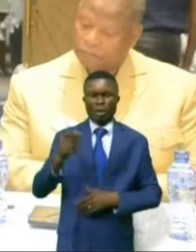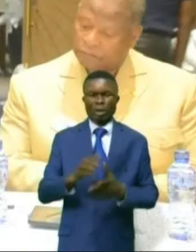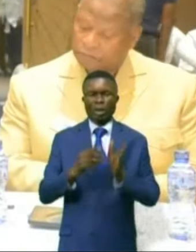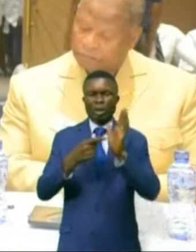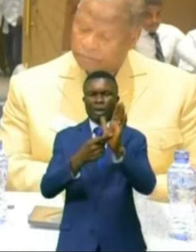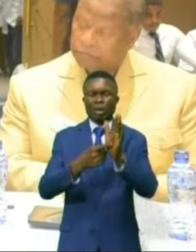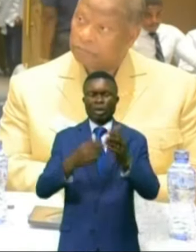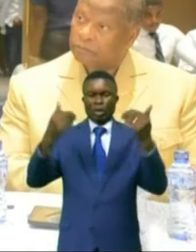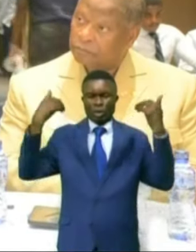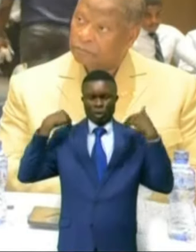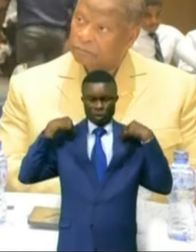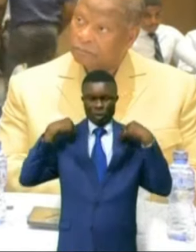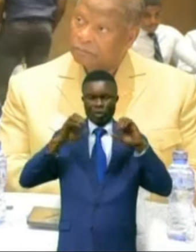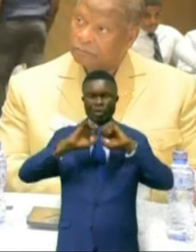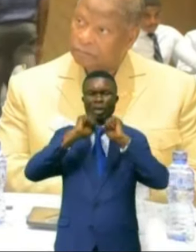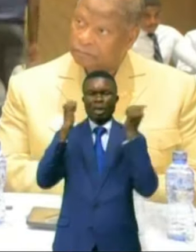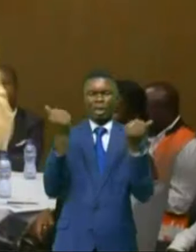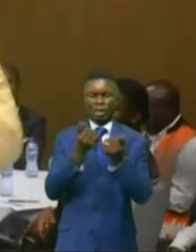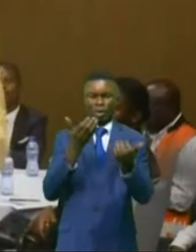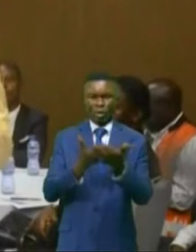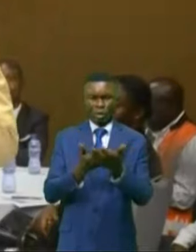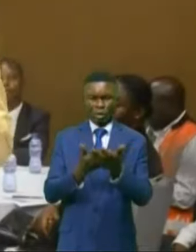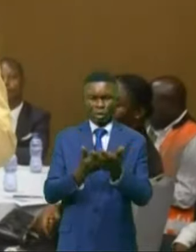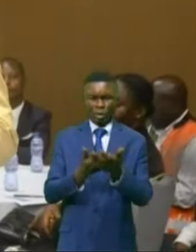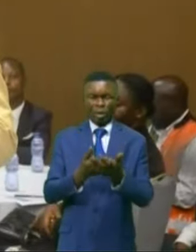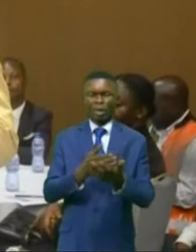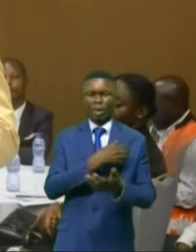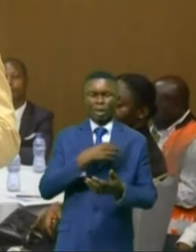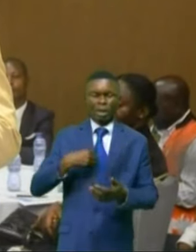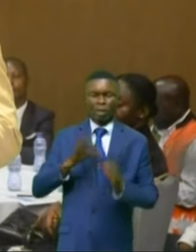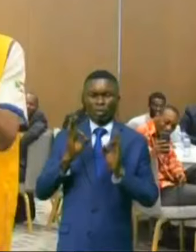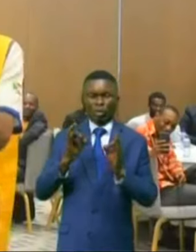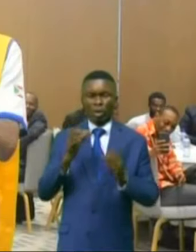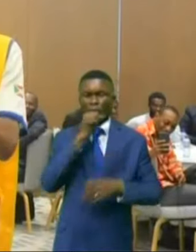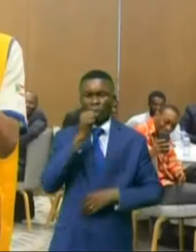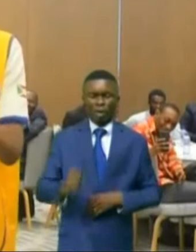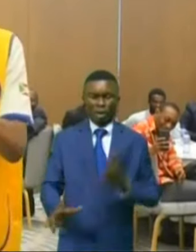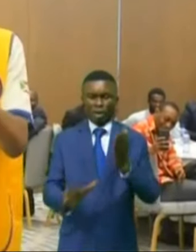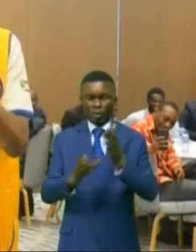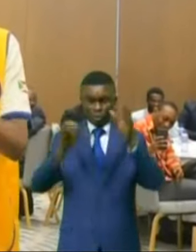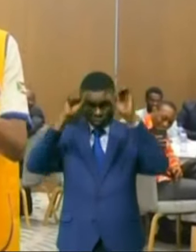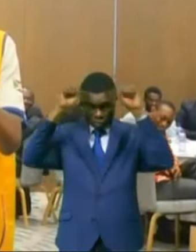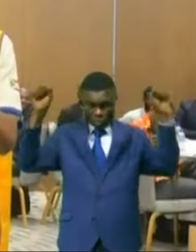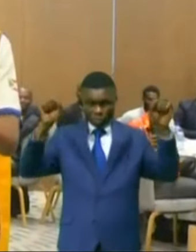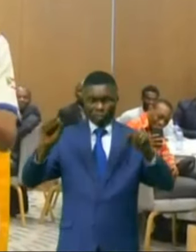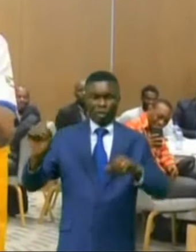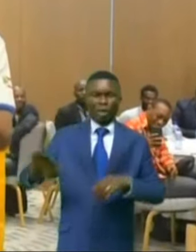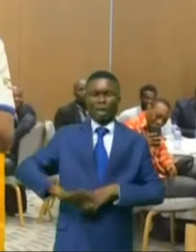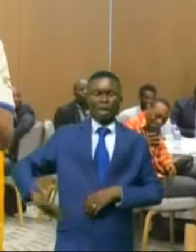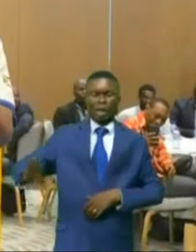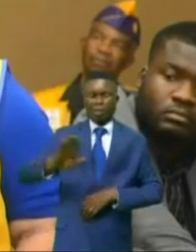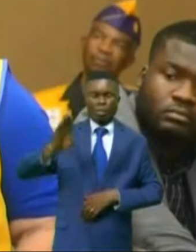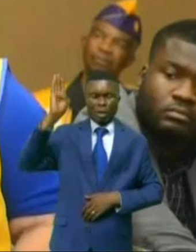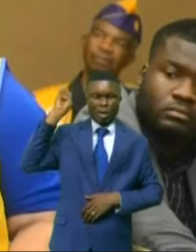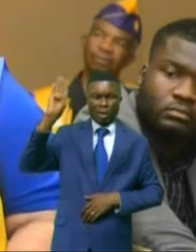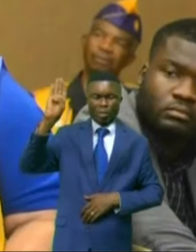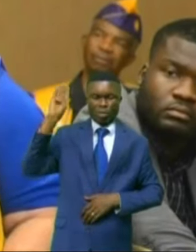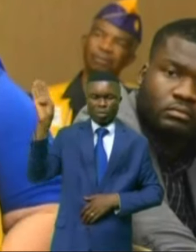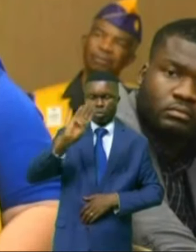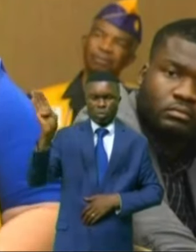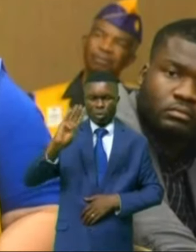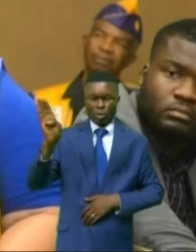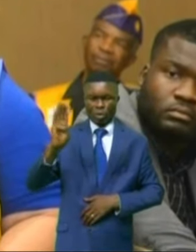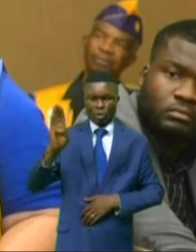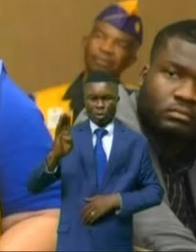des dirigeants de cette association, le maître Vincent Gomez, l'ancien vice-président du Burundi, membre du Lions Club, l'EPAS